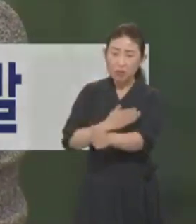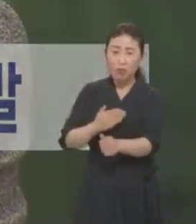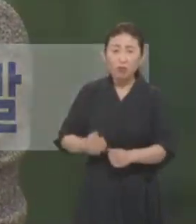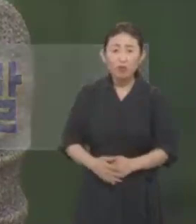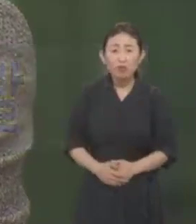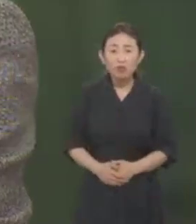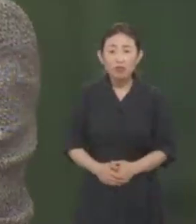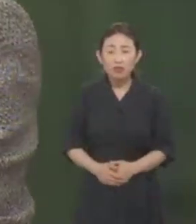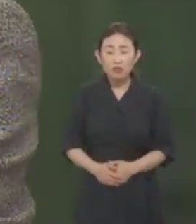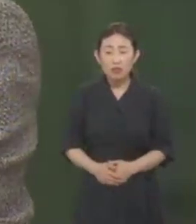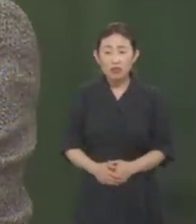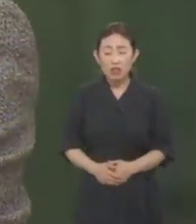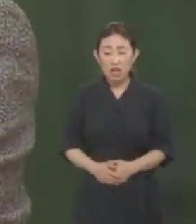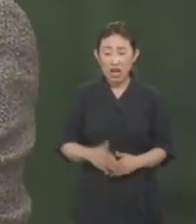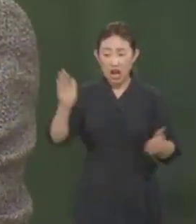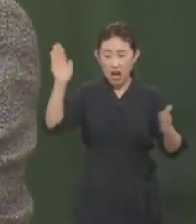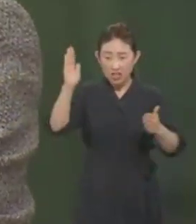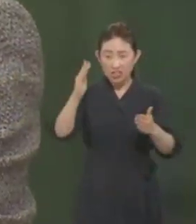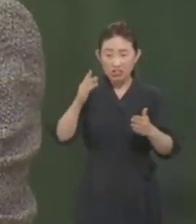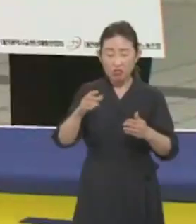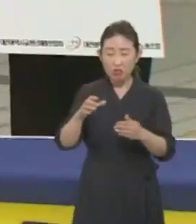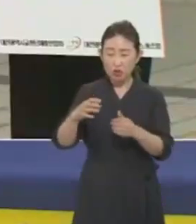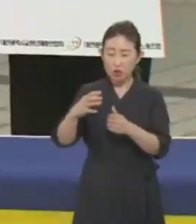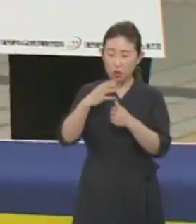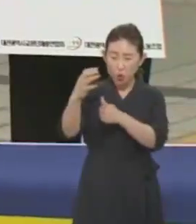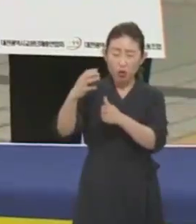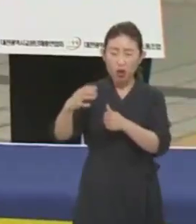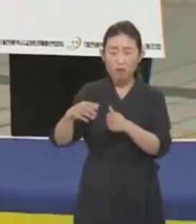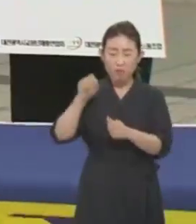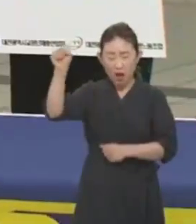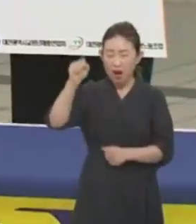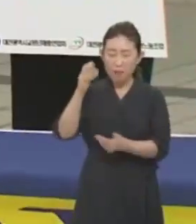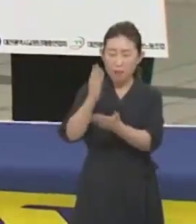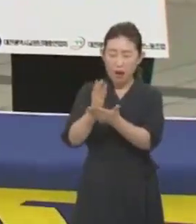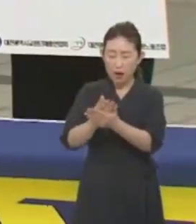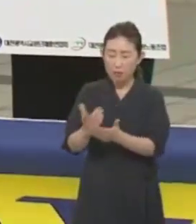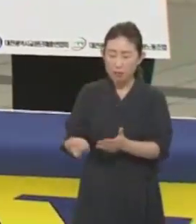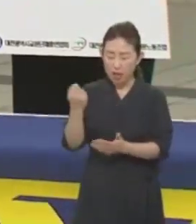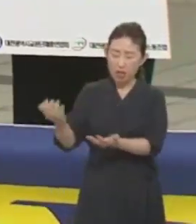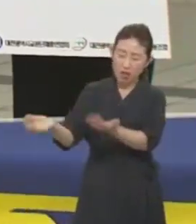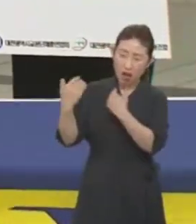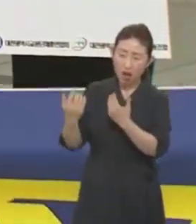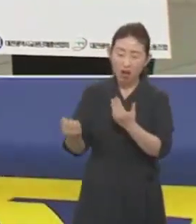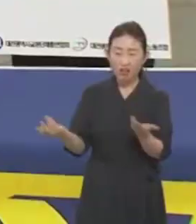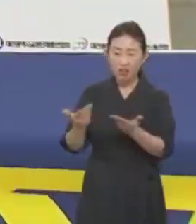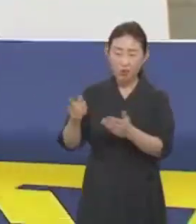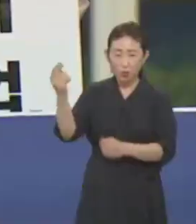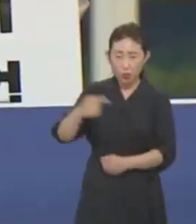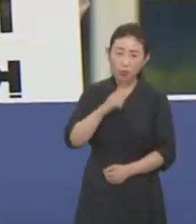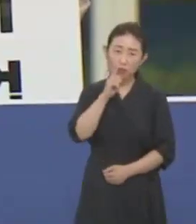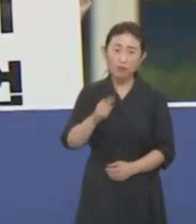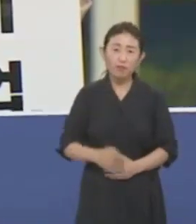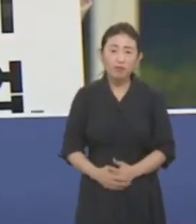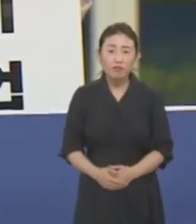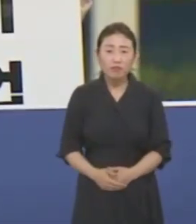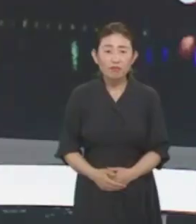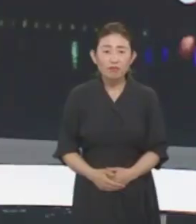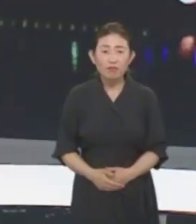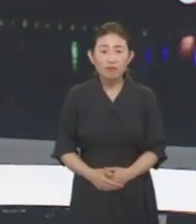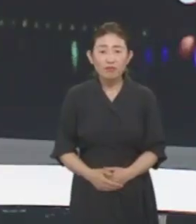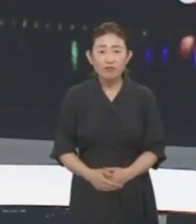행위라며 학비노조는 학생들을 볼모로 한 행위를 중단하고 현업으로 복귀하라고 촉구했습니다.